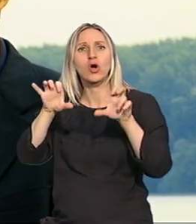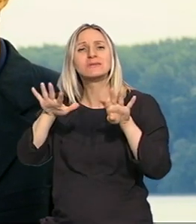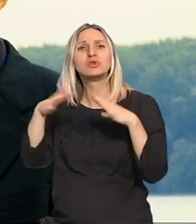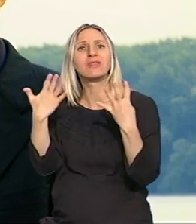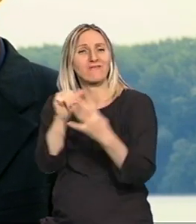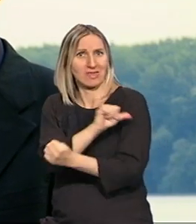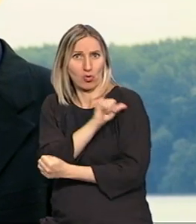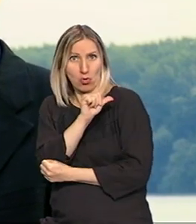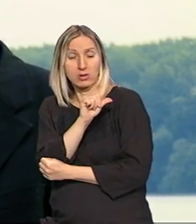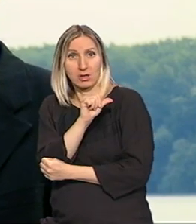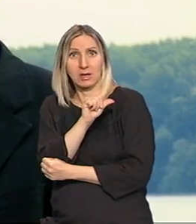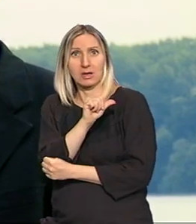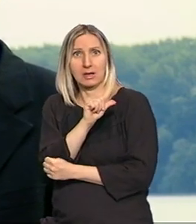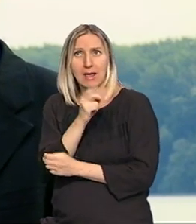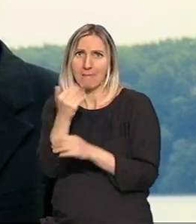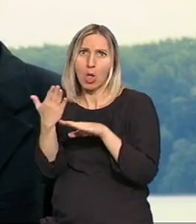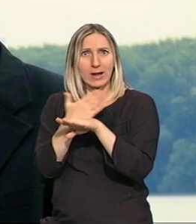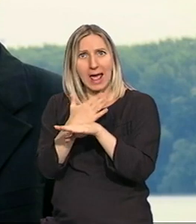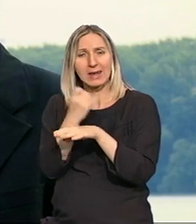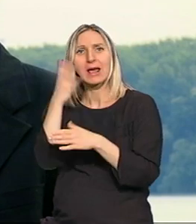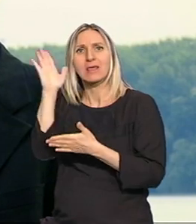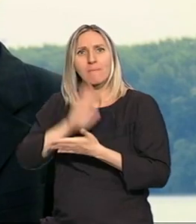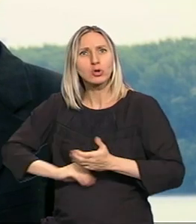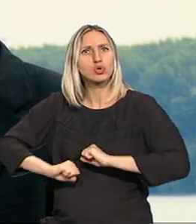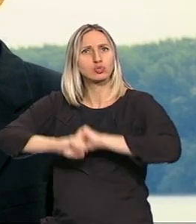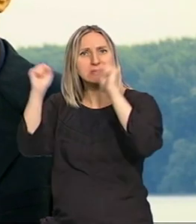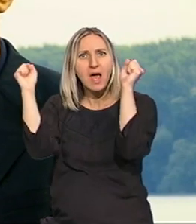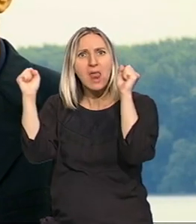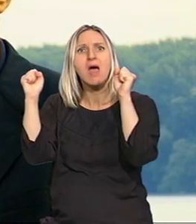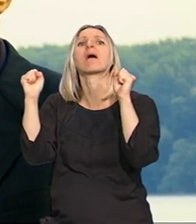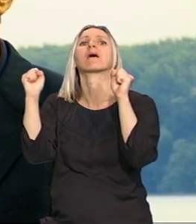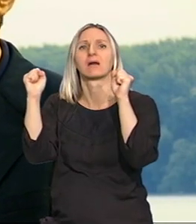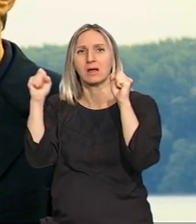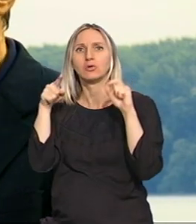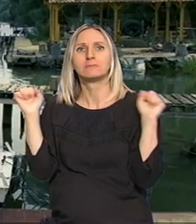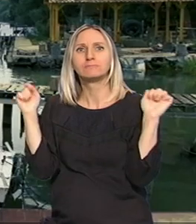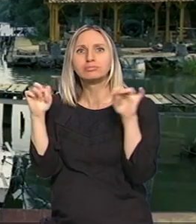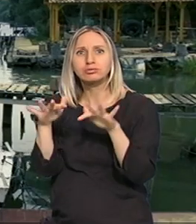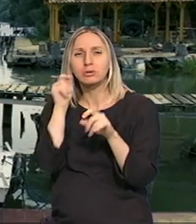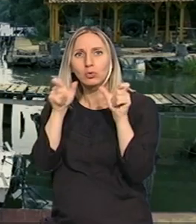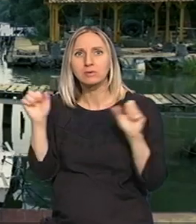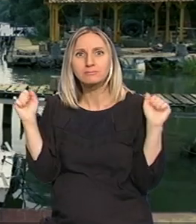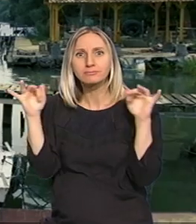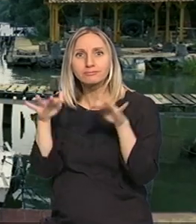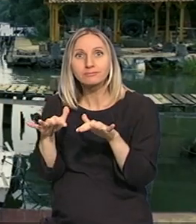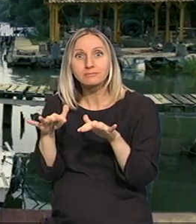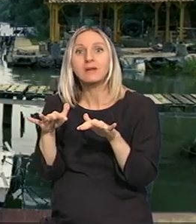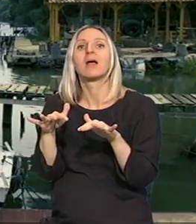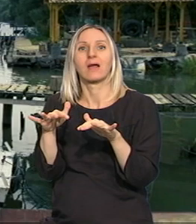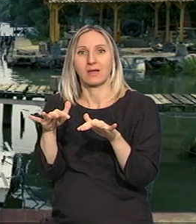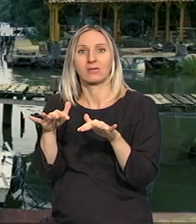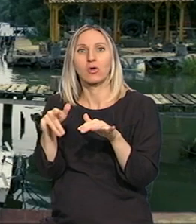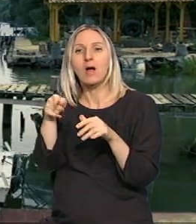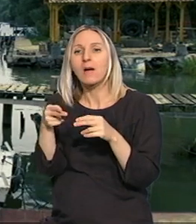1809. godine, a i nešto ranije kada je počeo ustanak, tu se stanovništvo sakupljalo i ovde preko Dunavca Ade, na